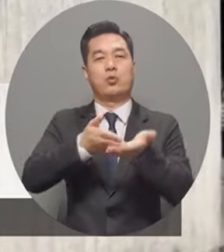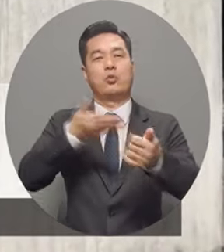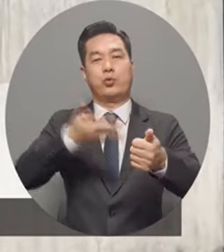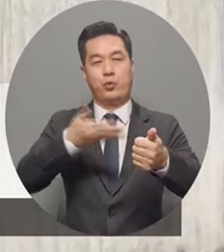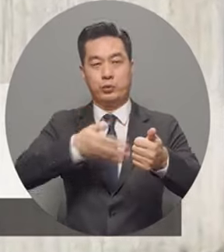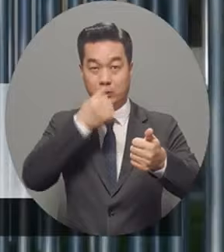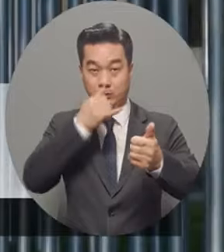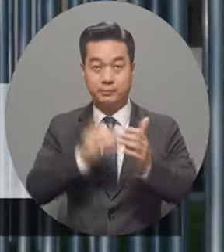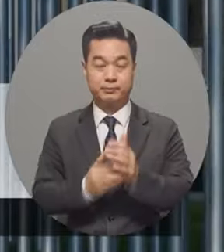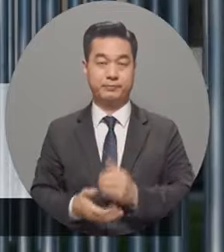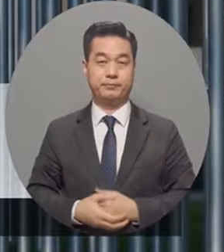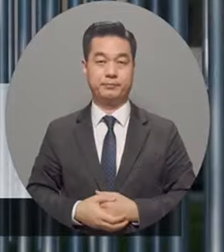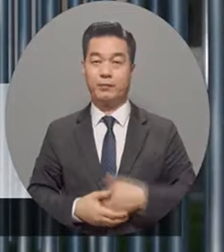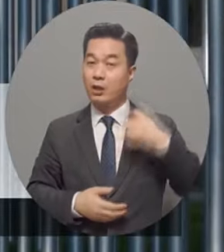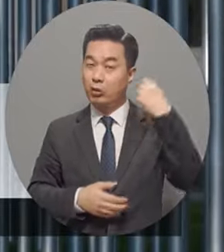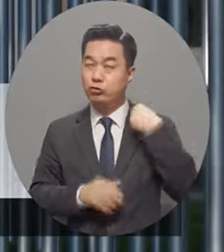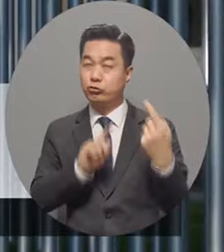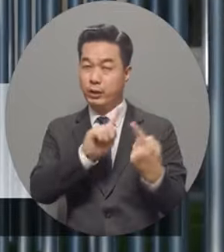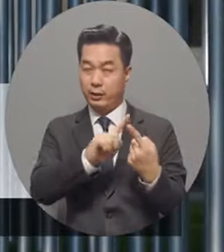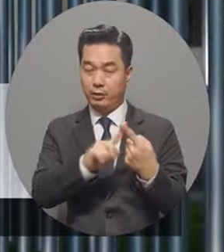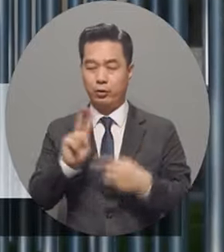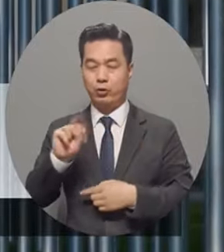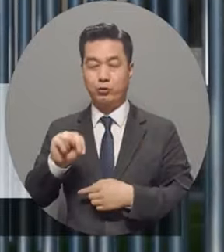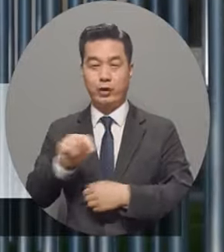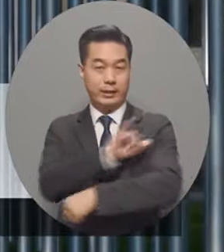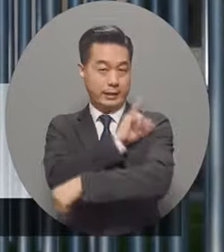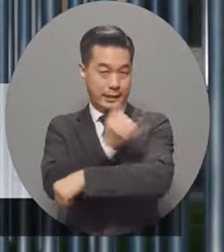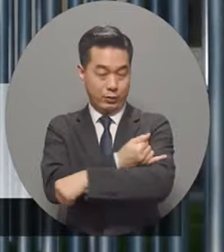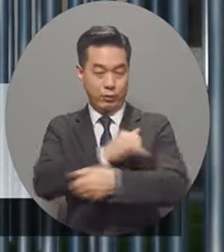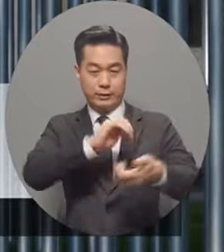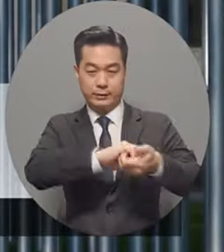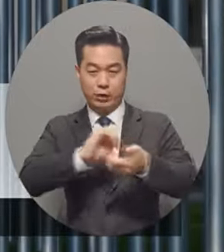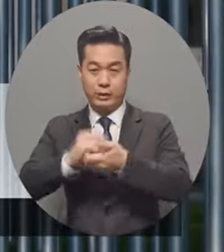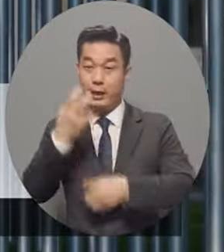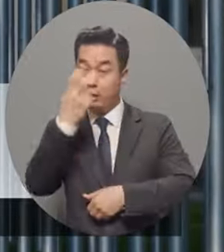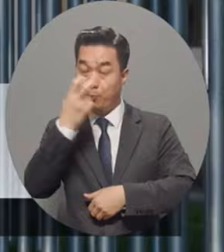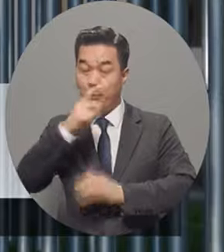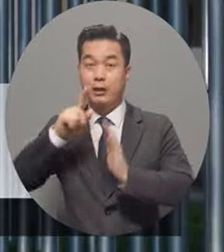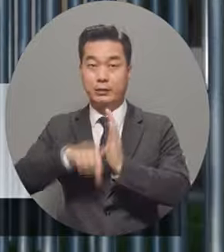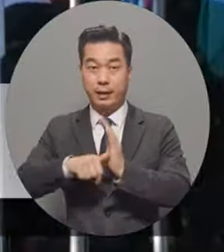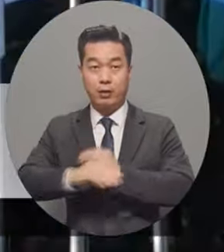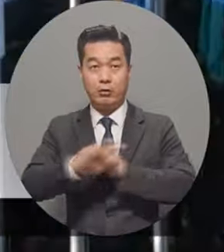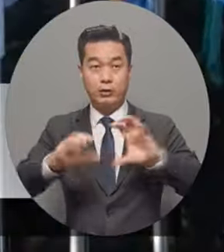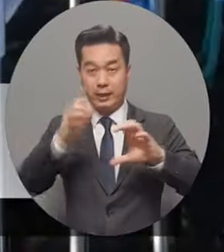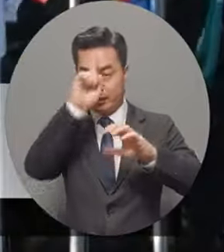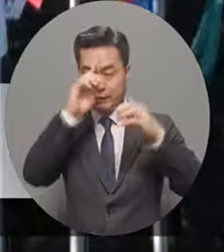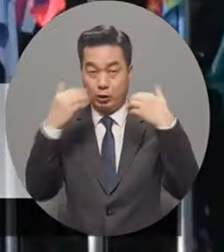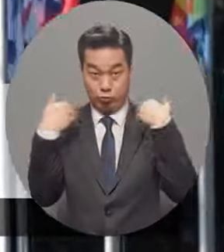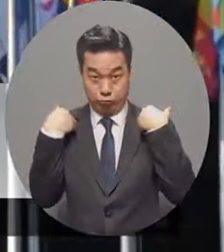밝혔습니다. 중국을 대상으로 한 유엔 인권 정례 검토 절차에서 우리나라